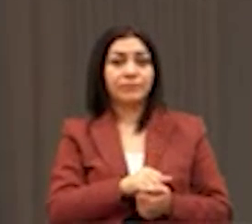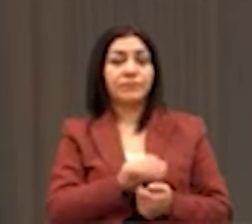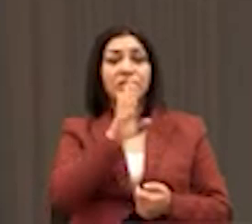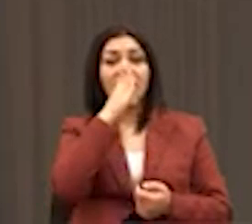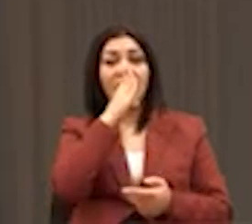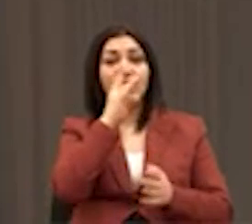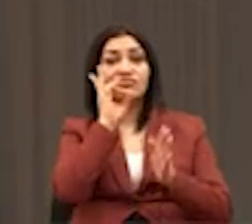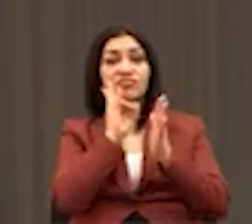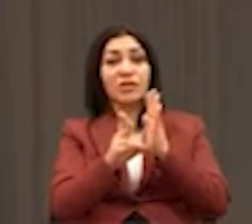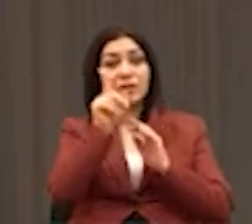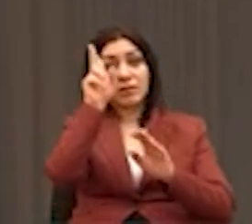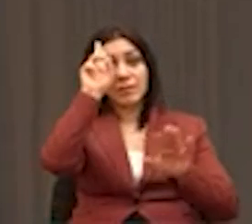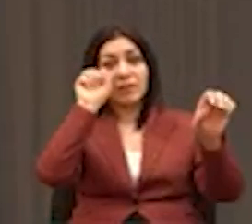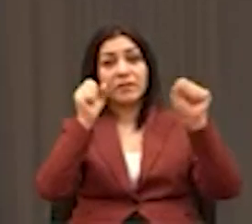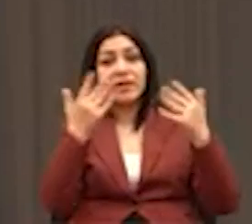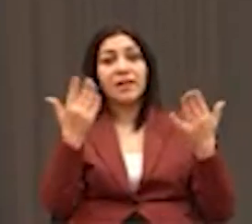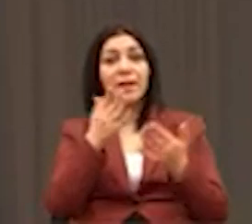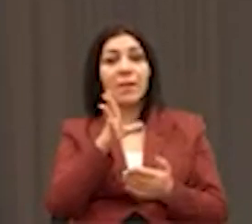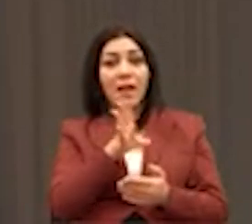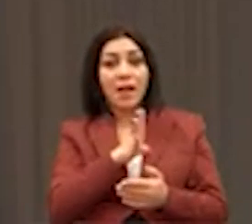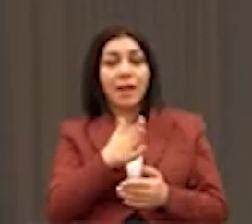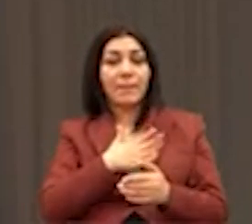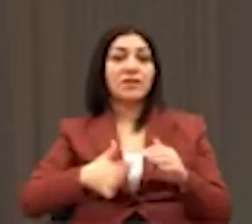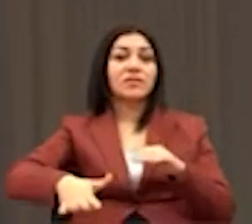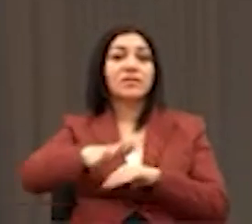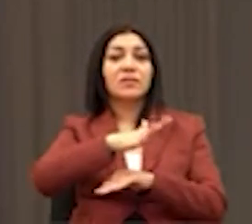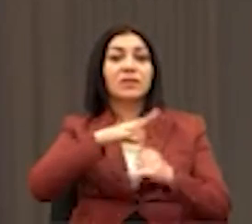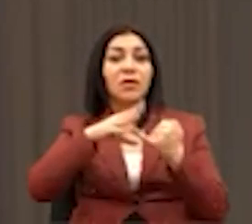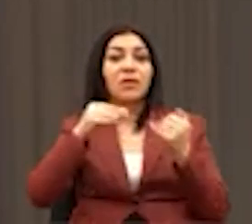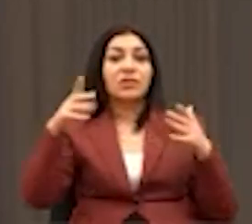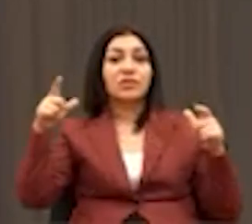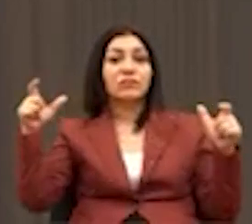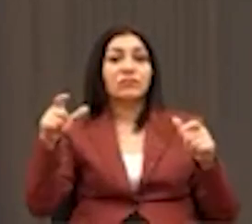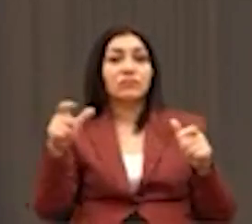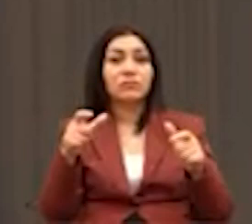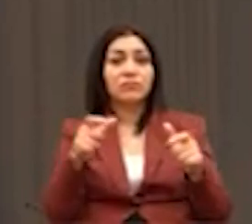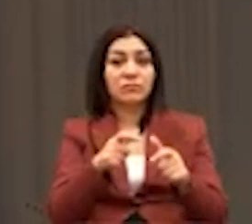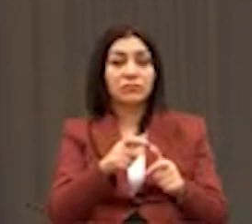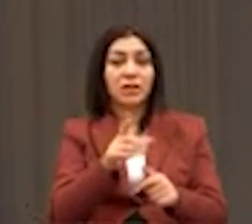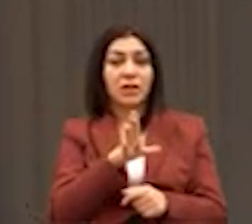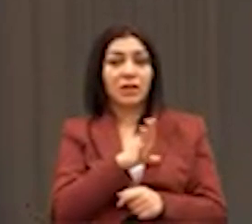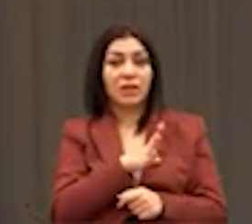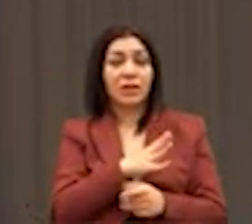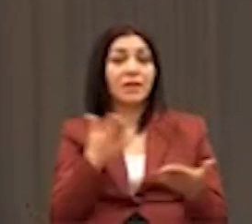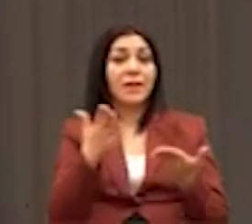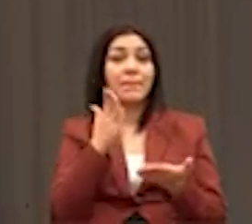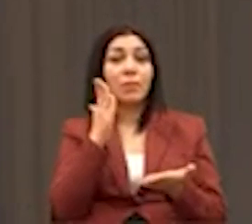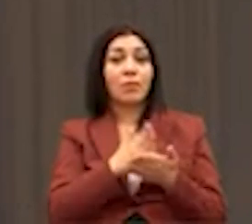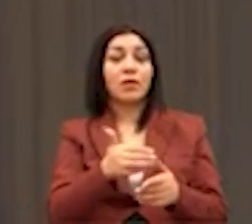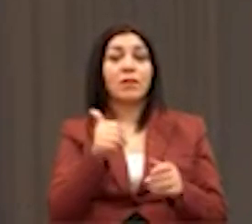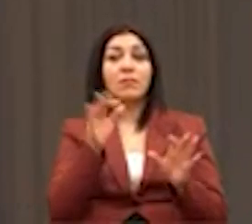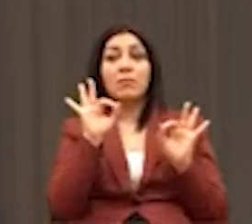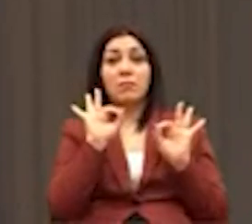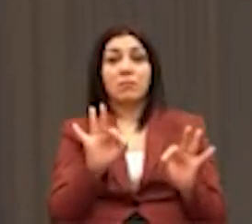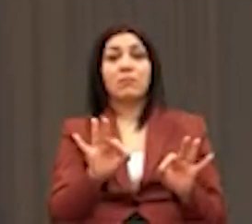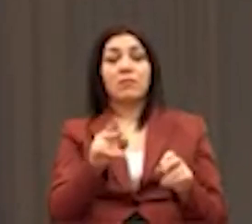դավաճան իշխանություն, այդ ժամանակ մեր տարածքները գնալով փոքրացել է, իսկ երբ ունեցել ենք նորմալ